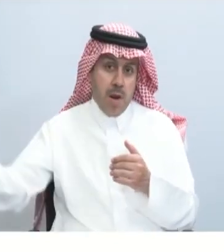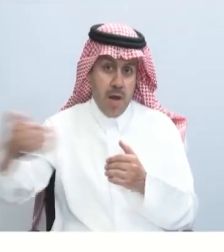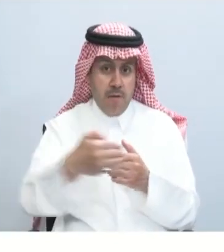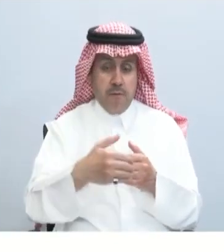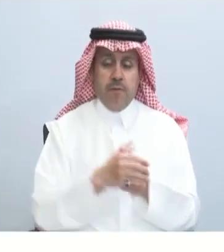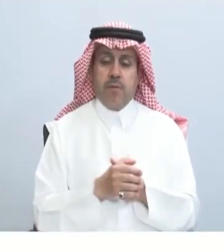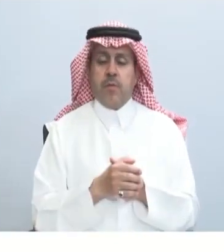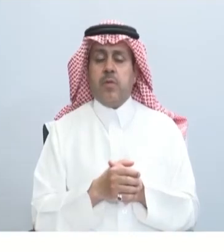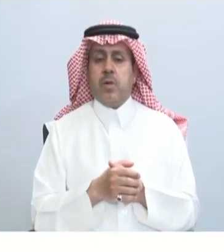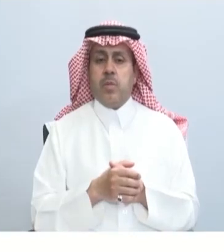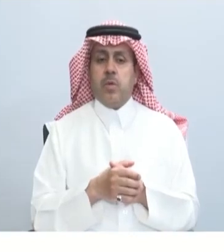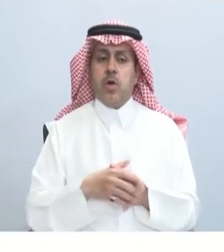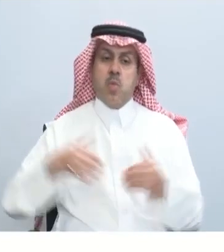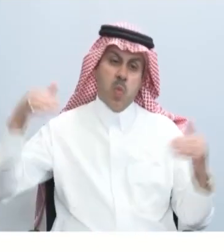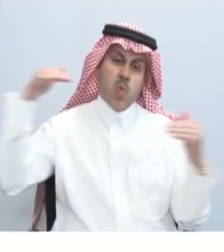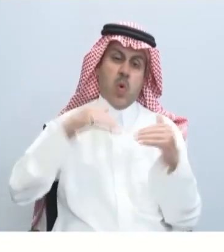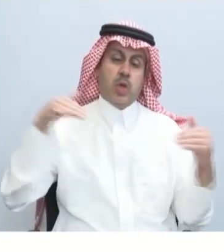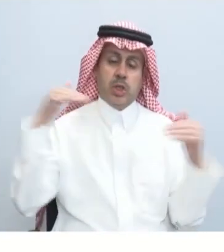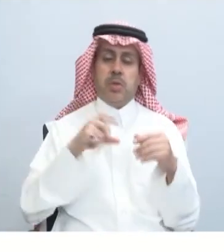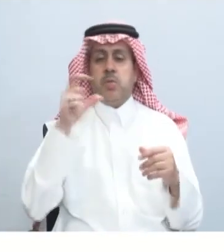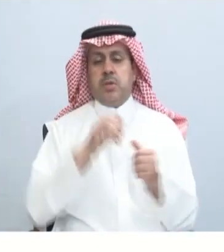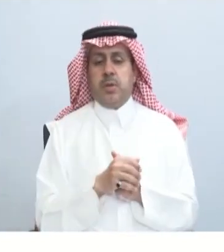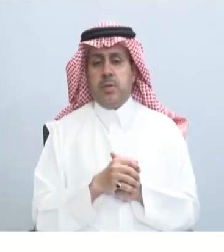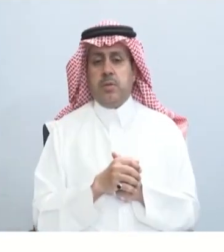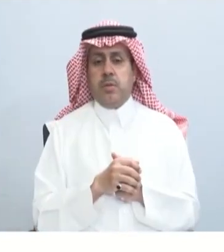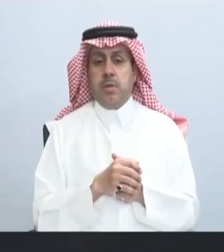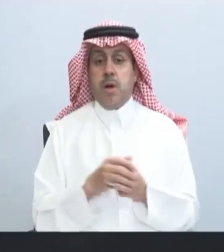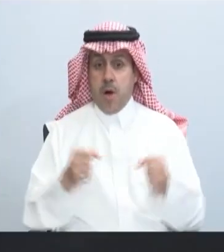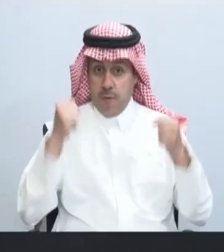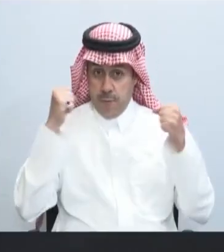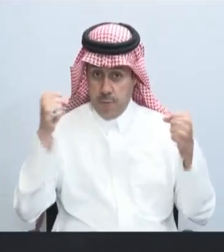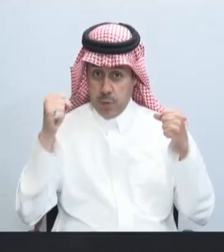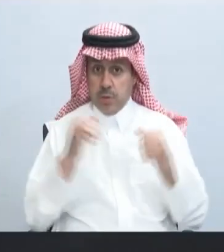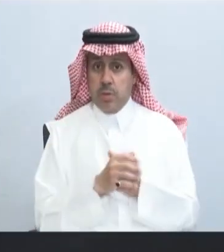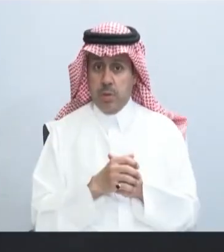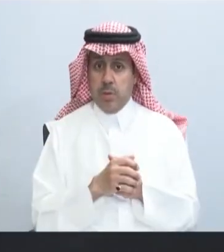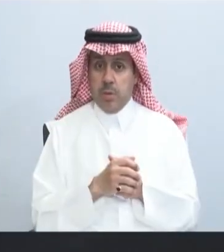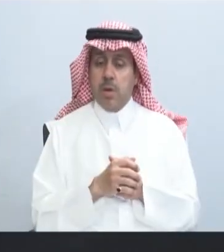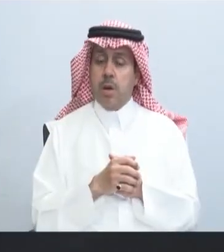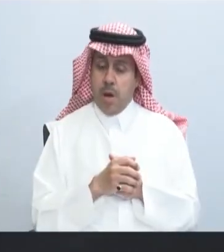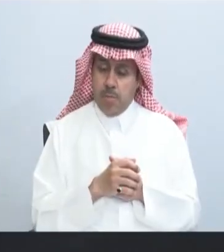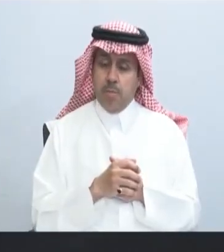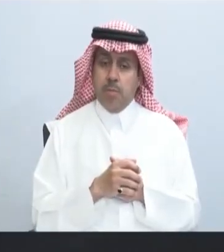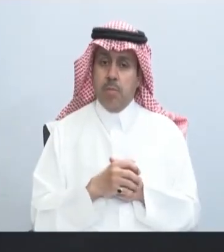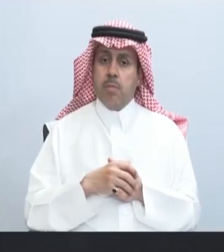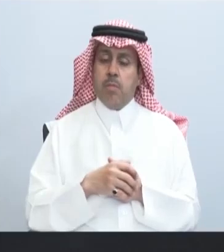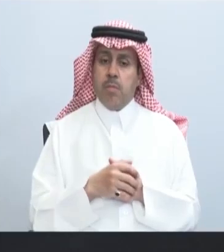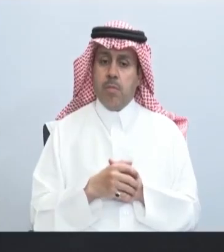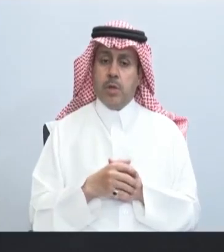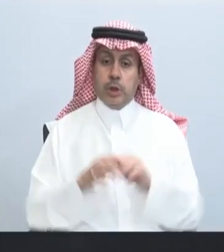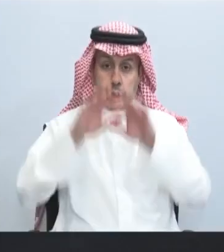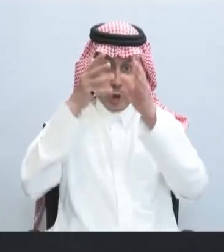ومها مهاجمتهم المسلمين هل تمكنوا من مهاجمه المسلمين نعم لانه